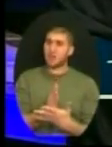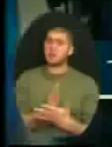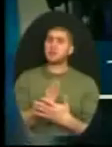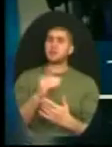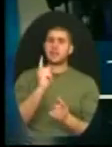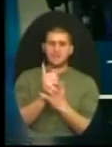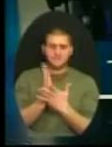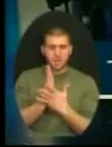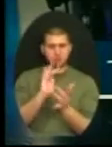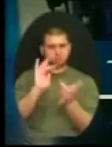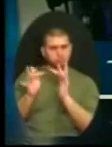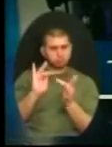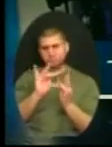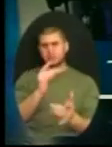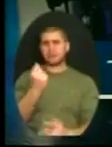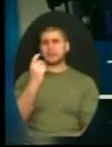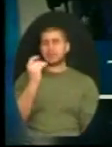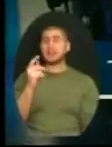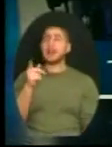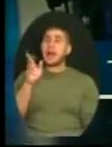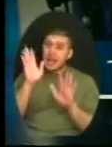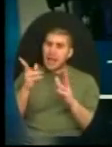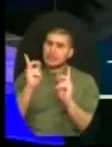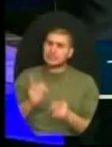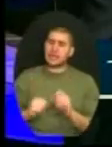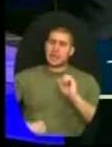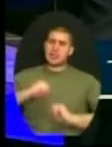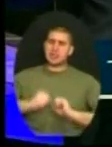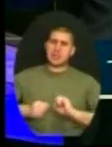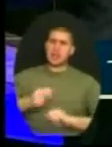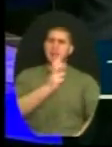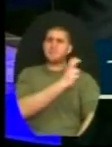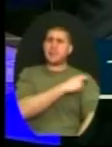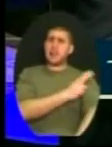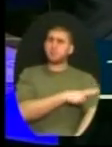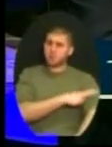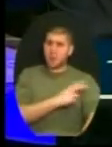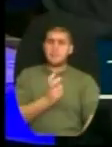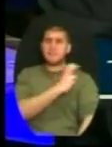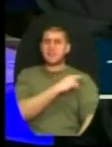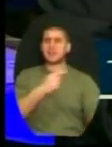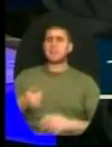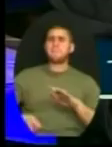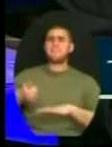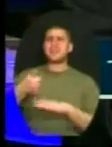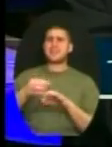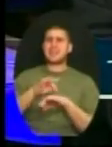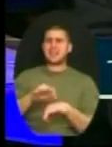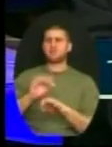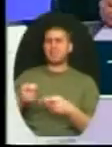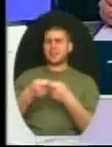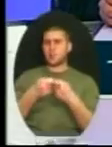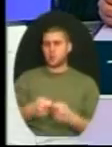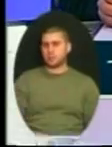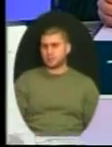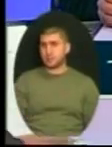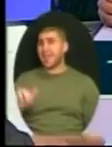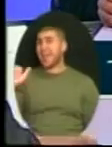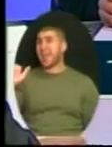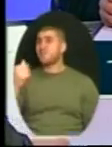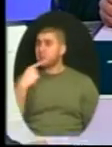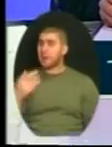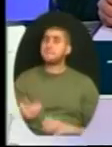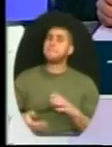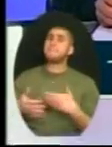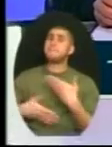ונכנס איתו לזירה לקרב אגרופים, ככה היה צריך לנהוג מפכ"ל, מפקד, מנהיג של ארגון. אומר אבי, המהלך היה